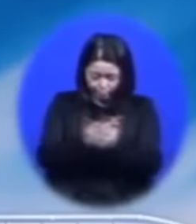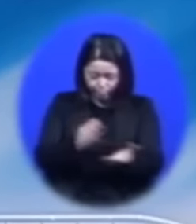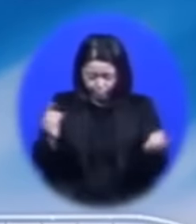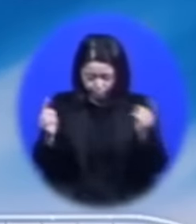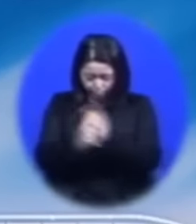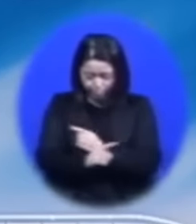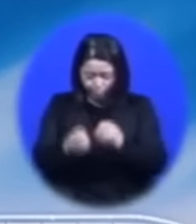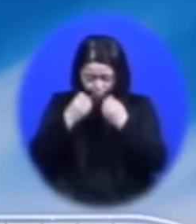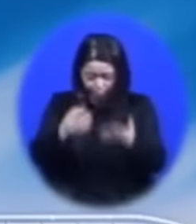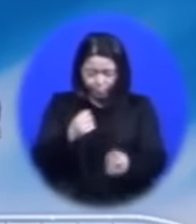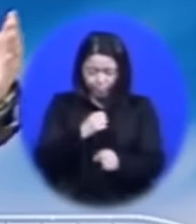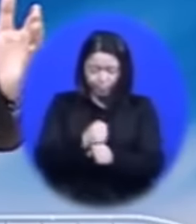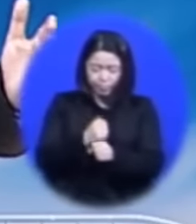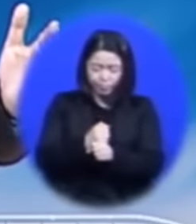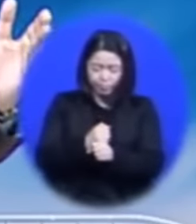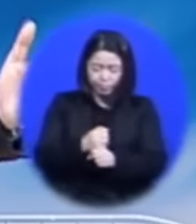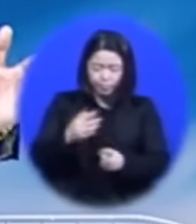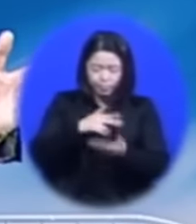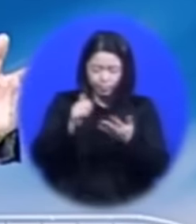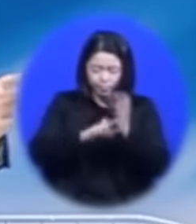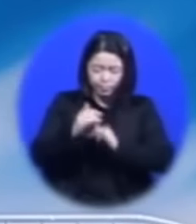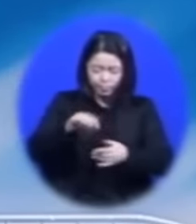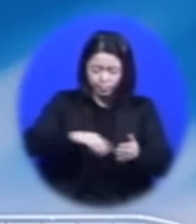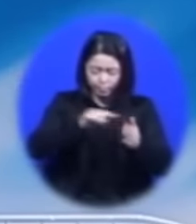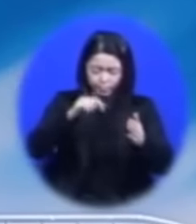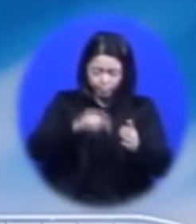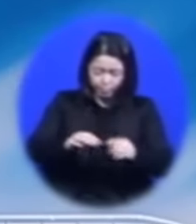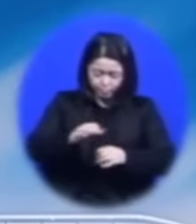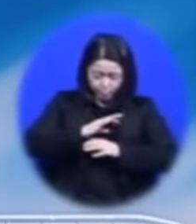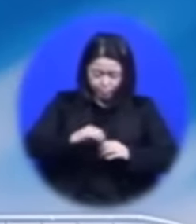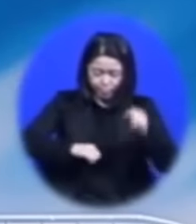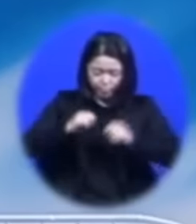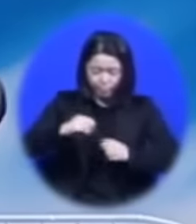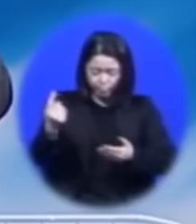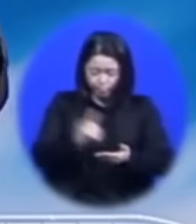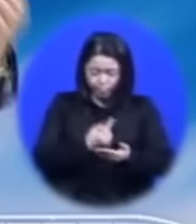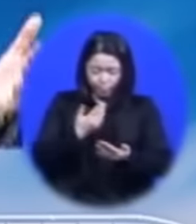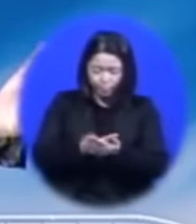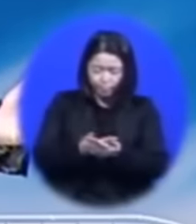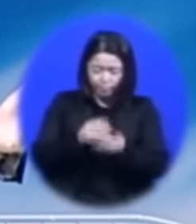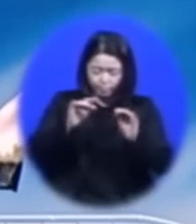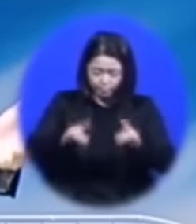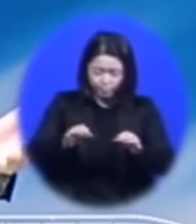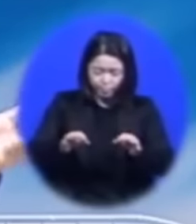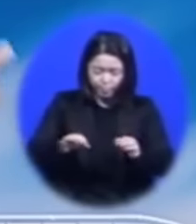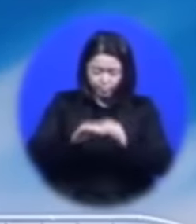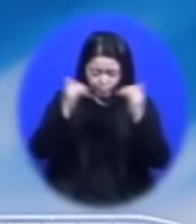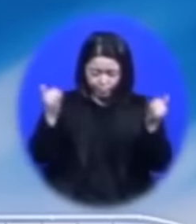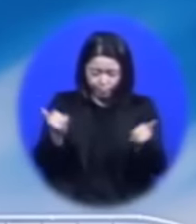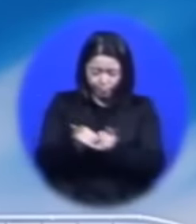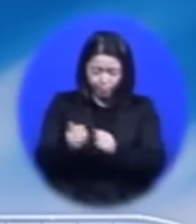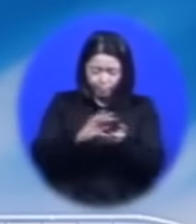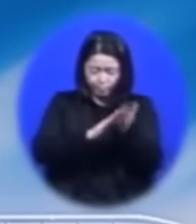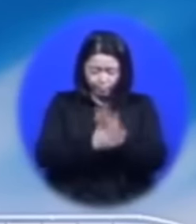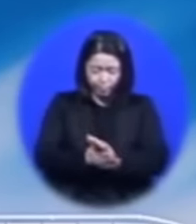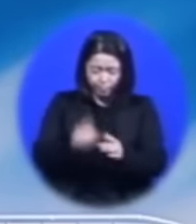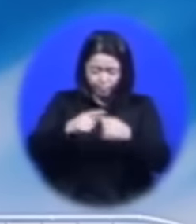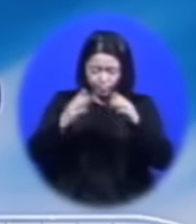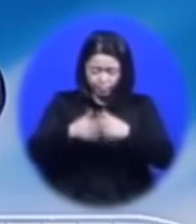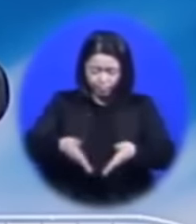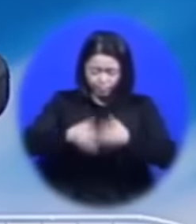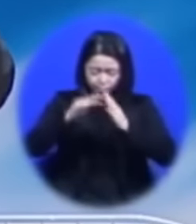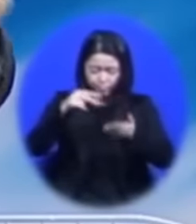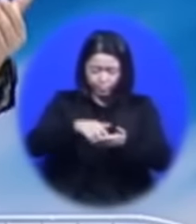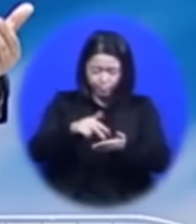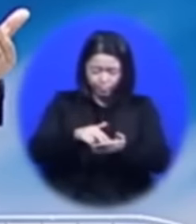새롭게 하시고 주 예수님 우리 가운데 놀랍게 임하여 주소서. 이제는 사회를 변화시키는 교회로 서게 해주시고